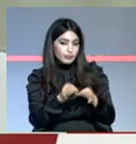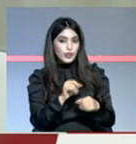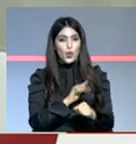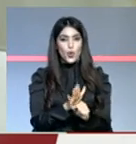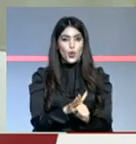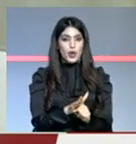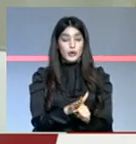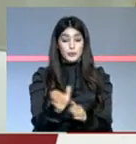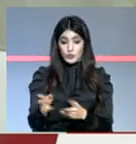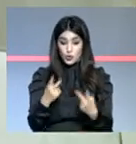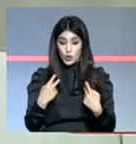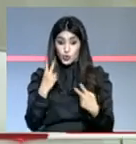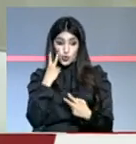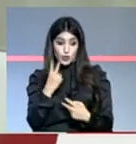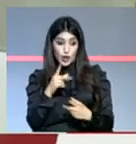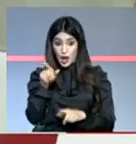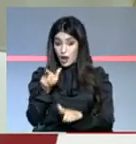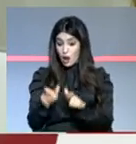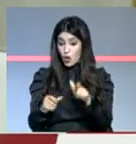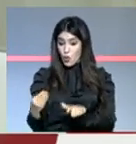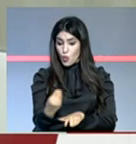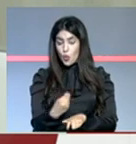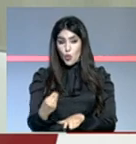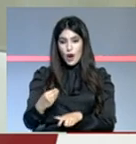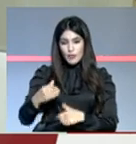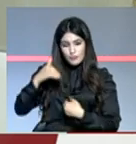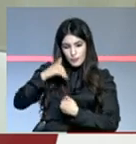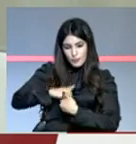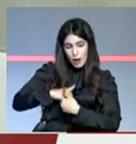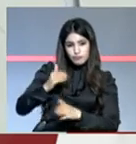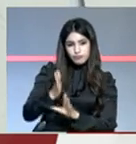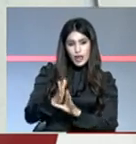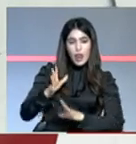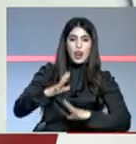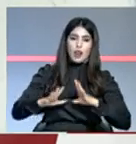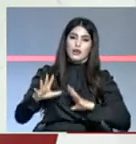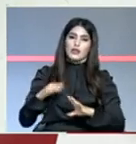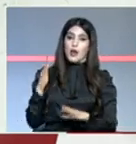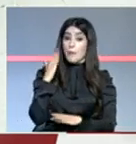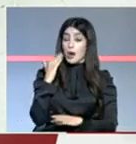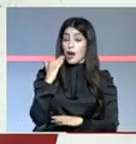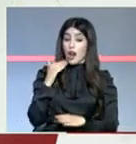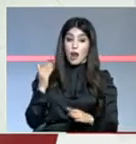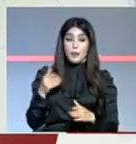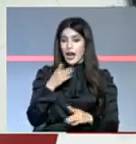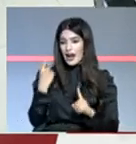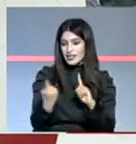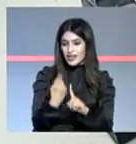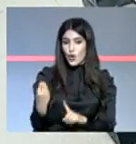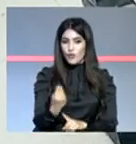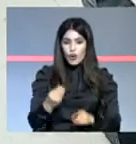اللي لاحظناه اللي الأطفال تعبوا وقت الكونفينمون، سورتو الأطفال اللي عندهم توحد،